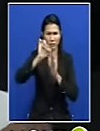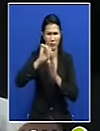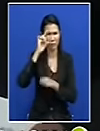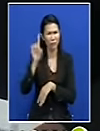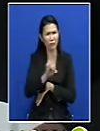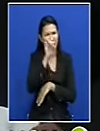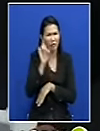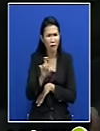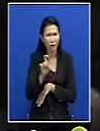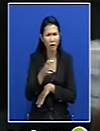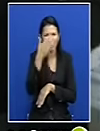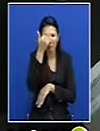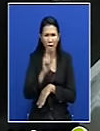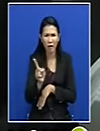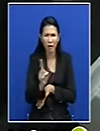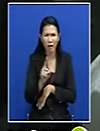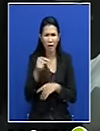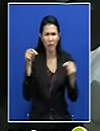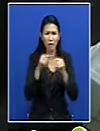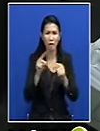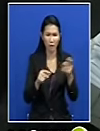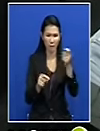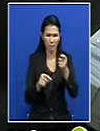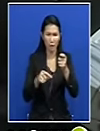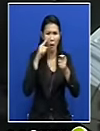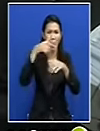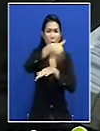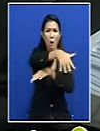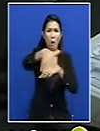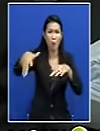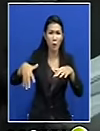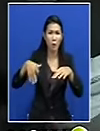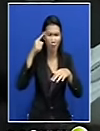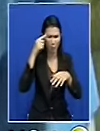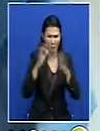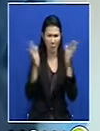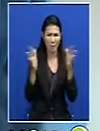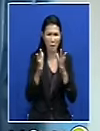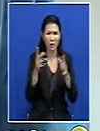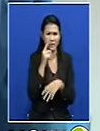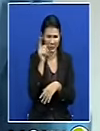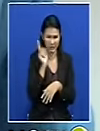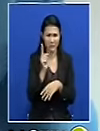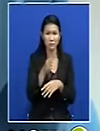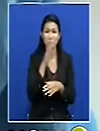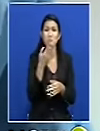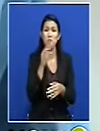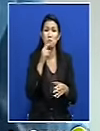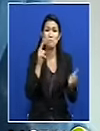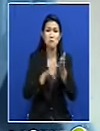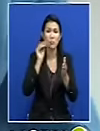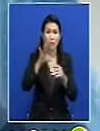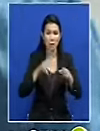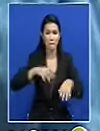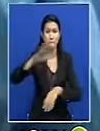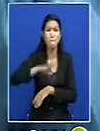าเอ๊ะทำไมถึงส่งมาจากในพื้นที่อำเภอรอบนอกแล้วส่งไปเยอะขนาดนี้ปกติถ้าเกิดส่งแบบนี้ส่วนใหญ่จะส่งในเขตอำ